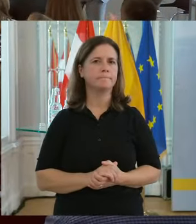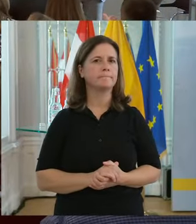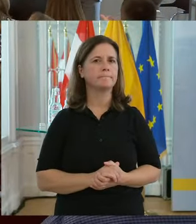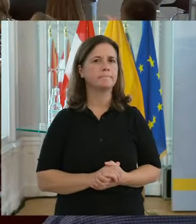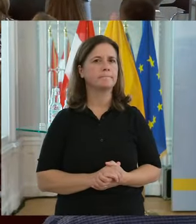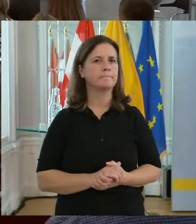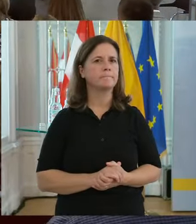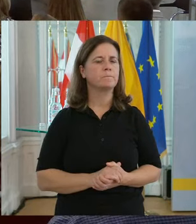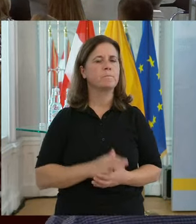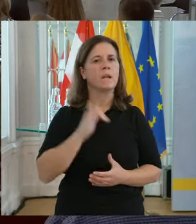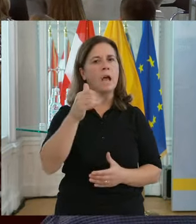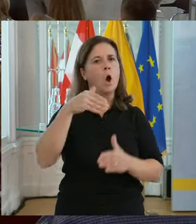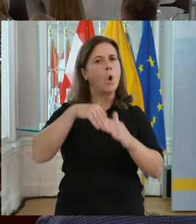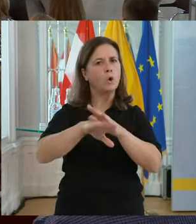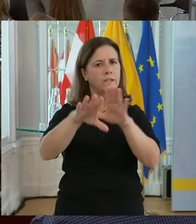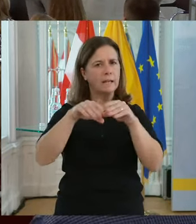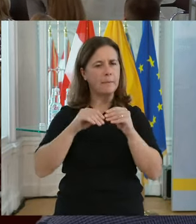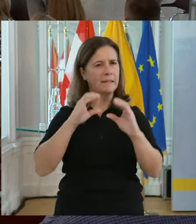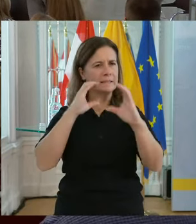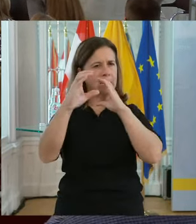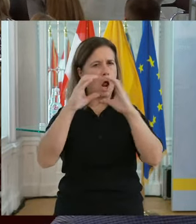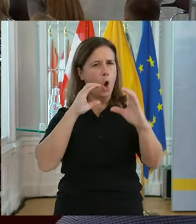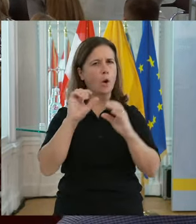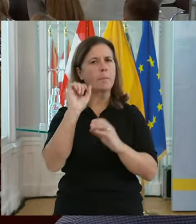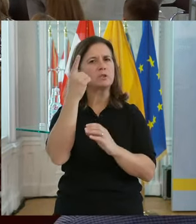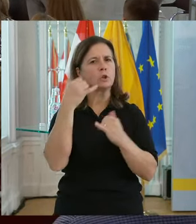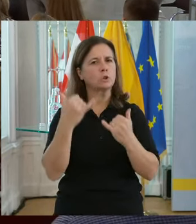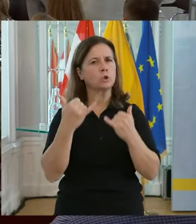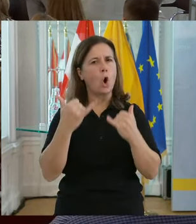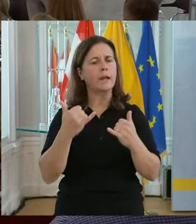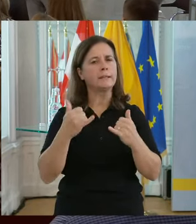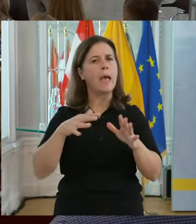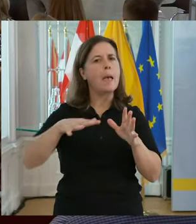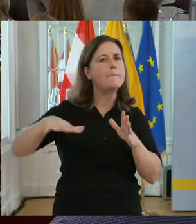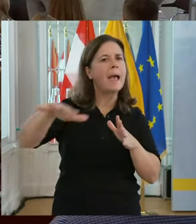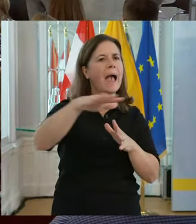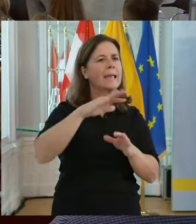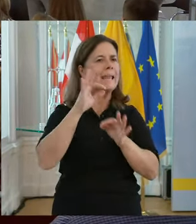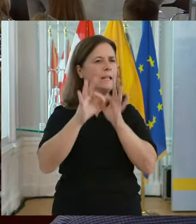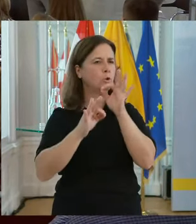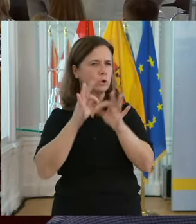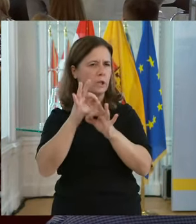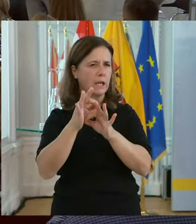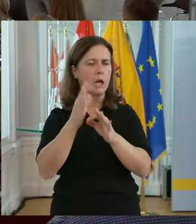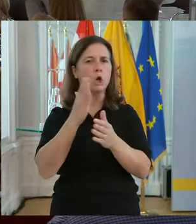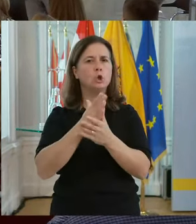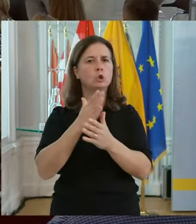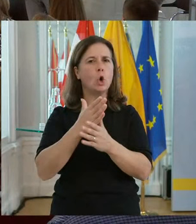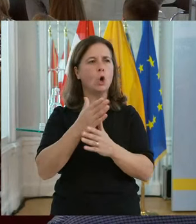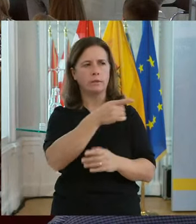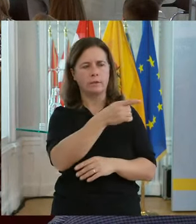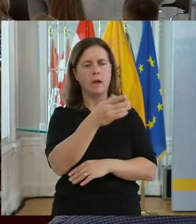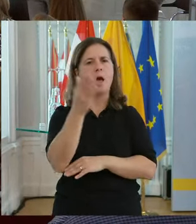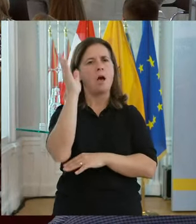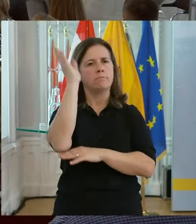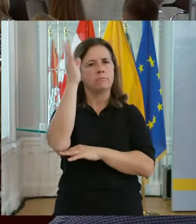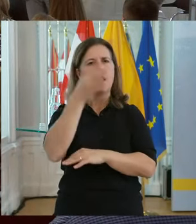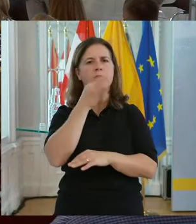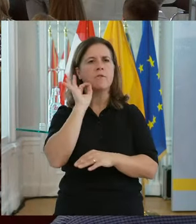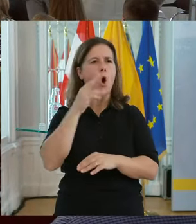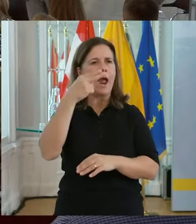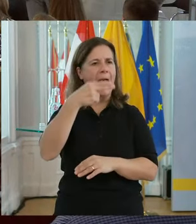Ja, der heutige Unternehmensdialog, der widmet sich ja insbesondere der Sparte Industrie. Und wie wir schon in der Keynote von Frau